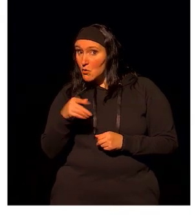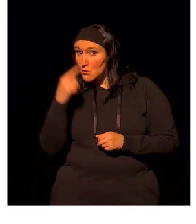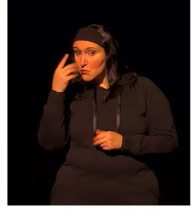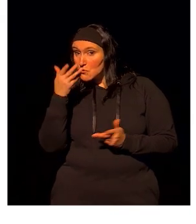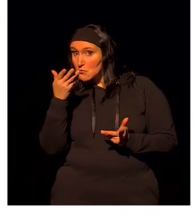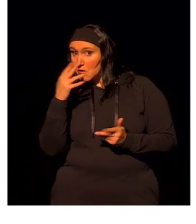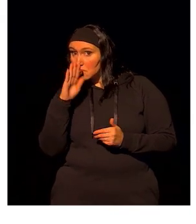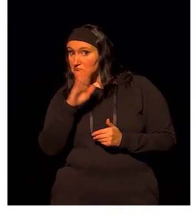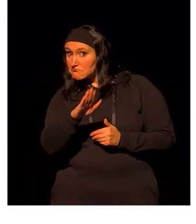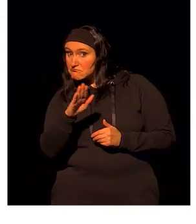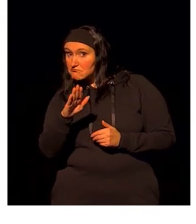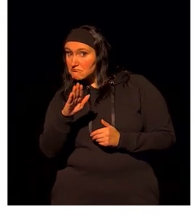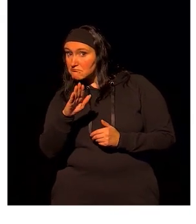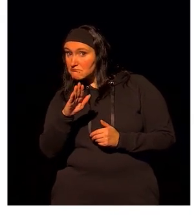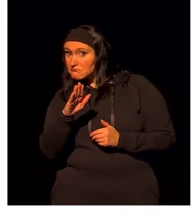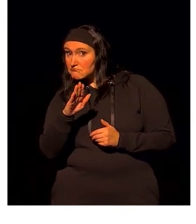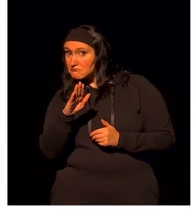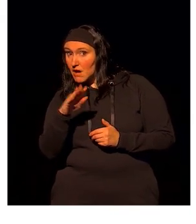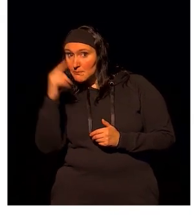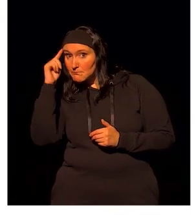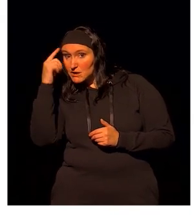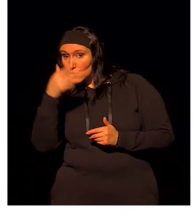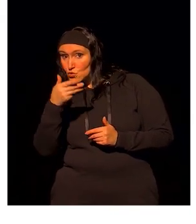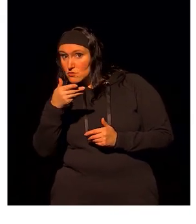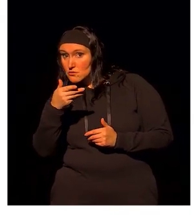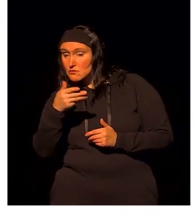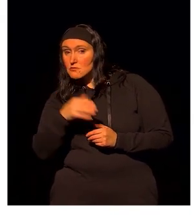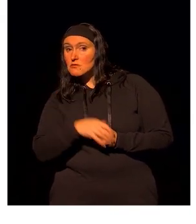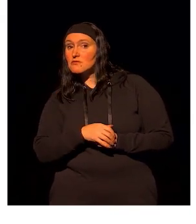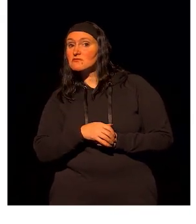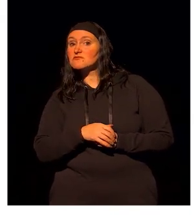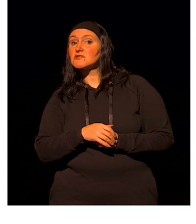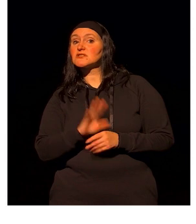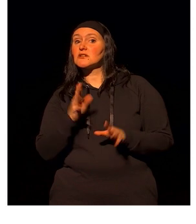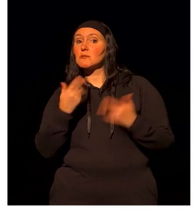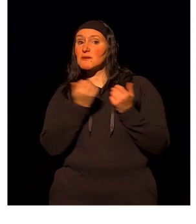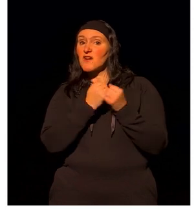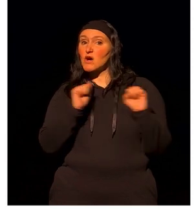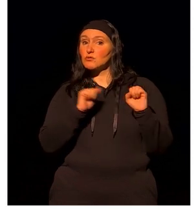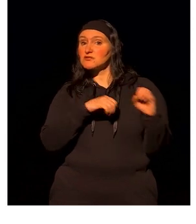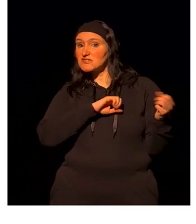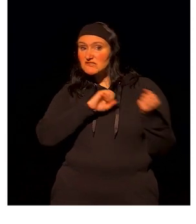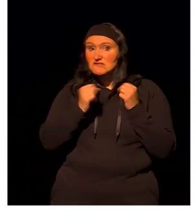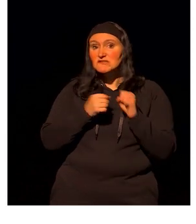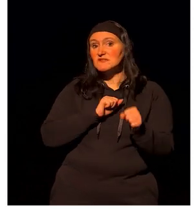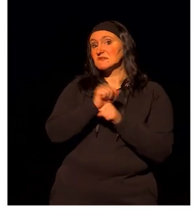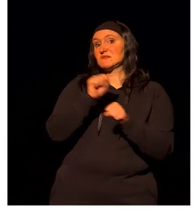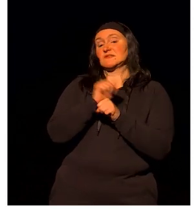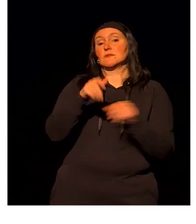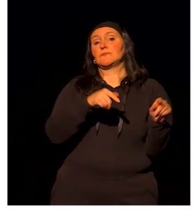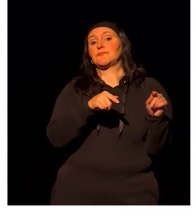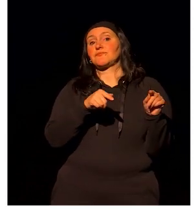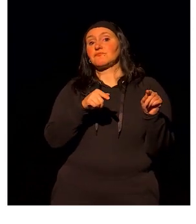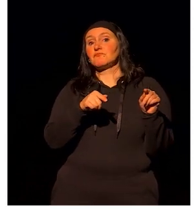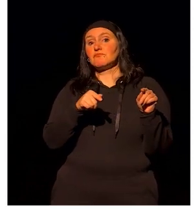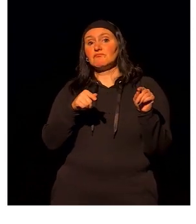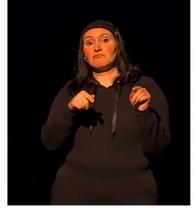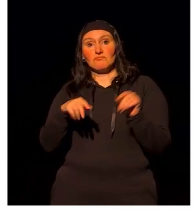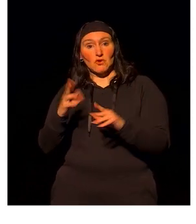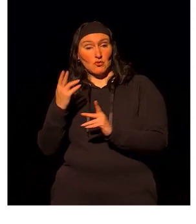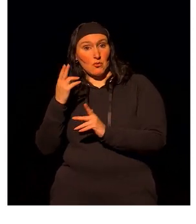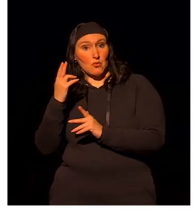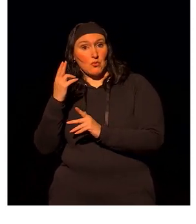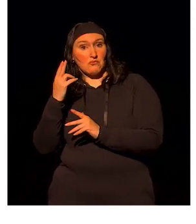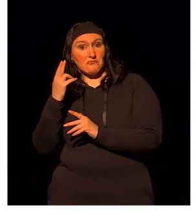Nationalismus durch die Befreiungsbewegung wieder auf unser, uns wieder als Wiederkehr